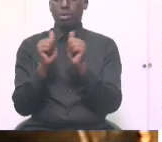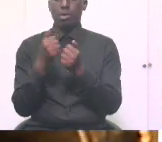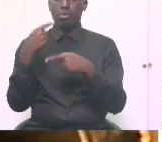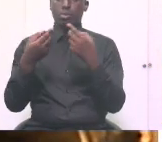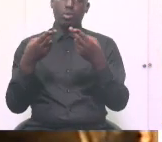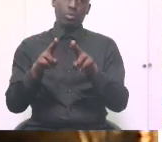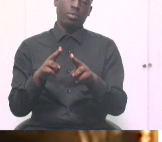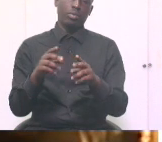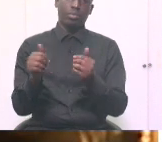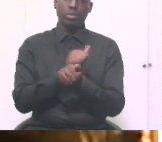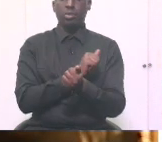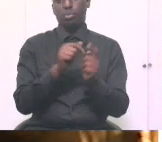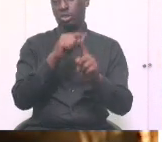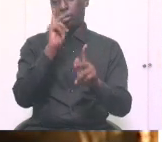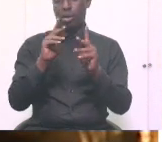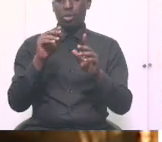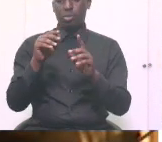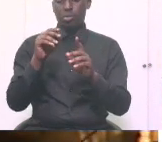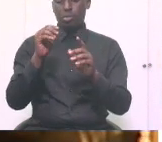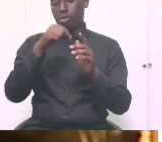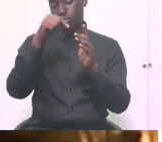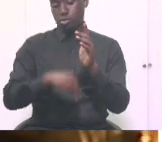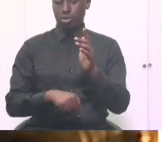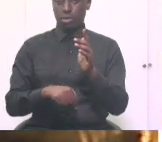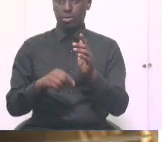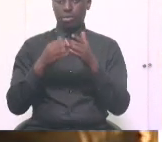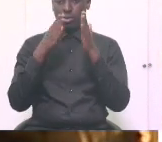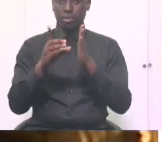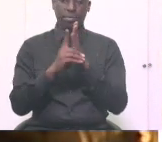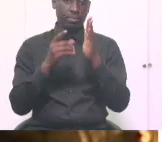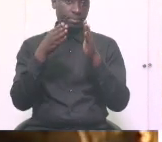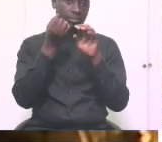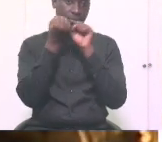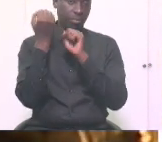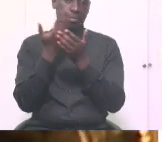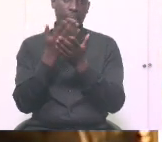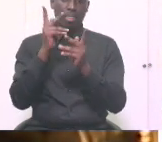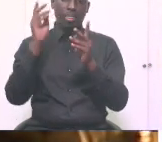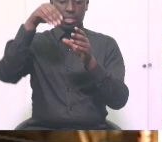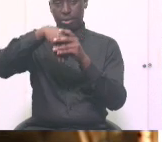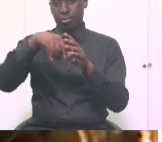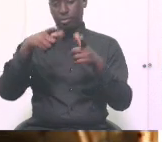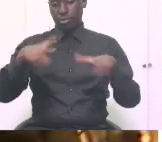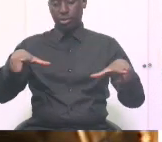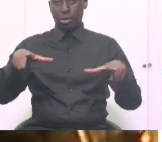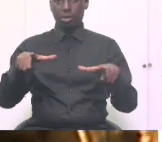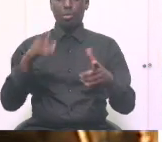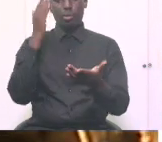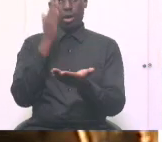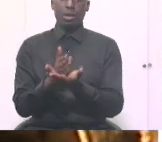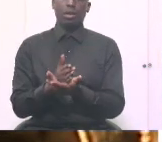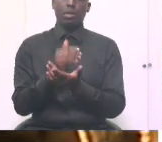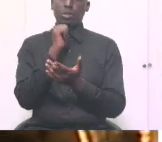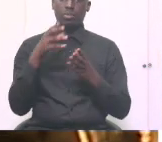zihitana ubuzima bw'abacukura ubuyobozi bw'akarere ka Nyamasheke bwo busaba abacukura mu buryo butemewe kubihagarika ahubwo